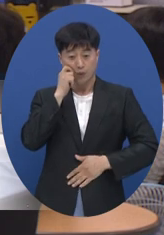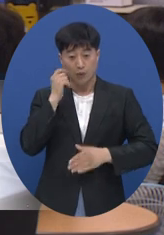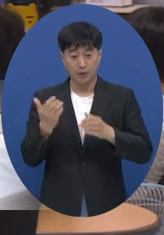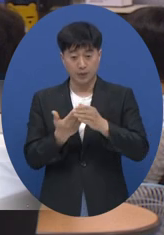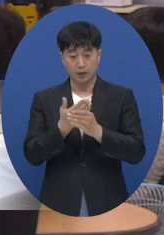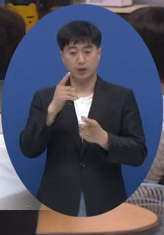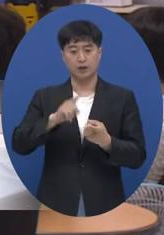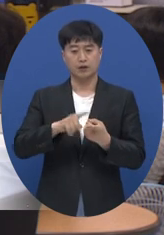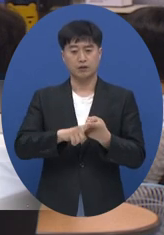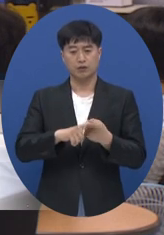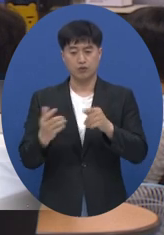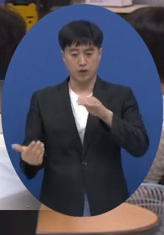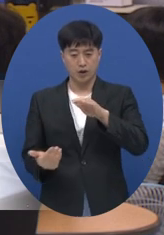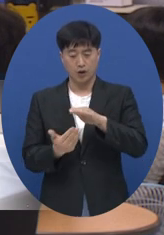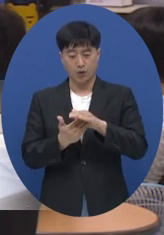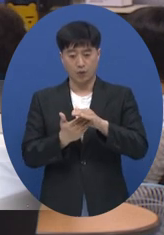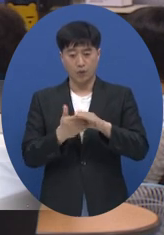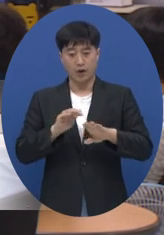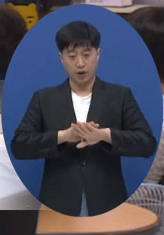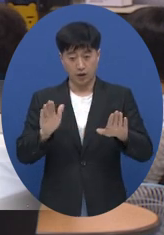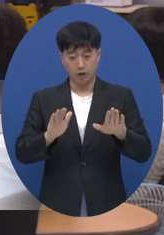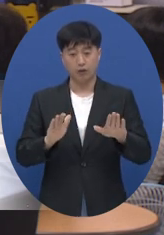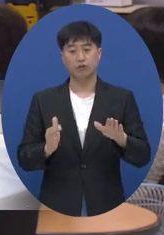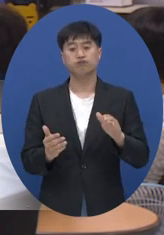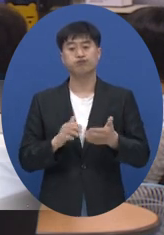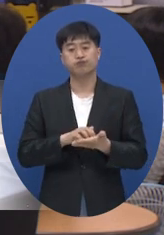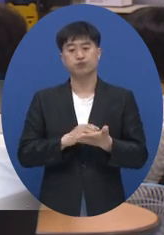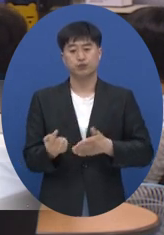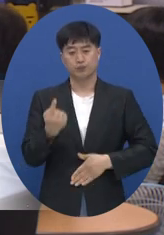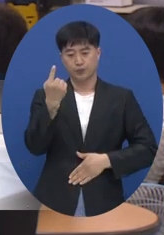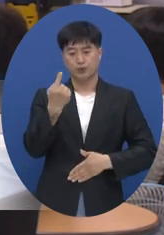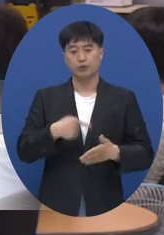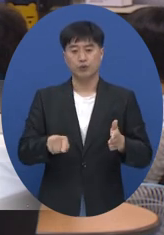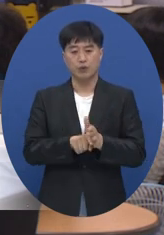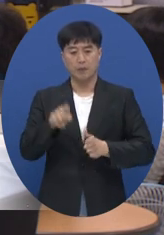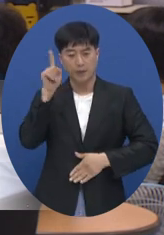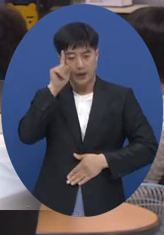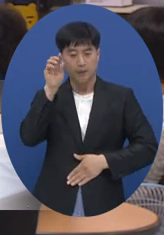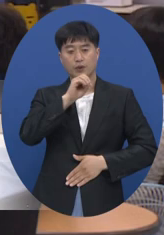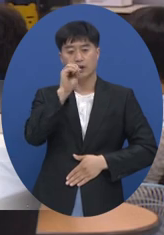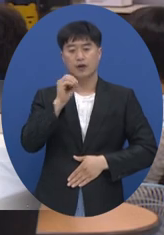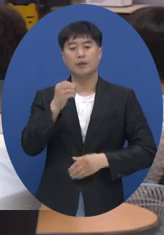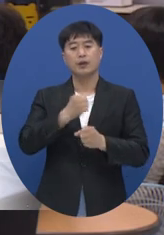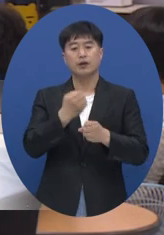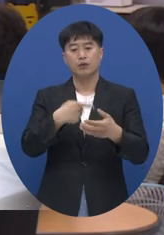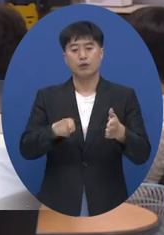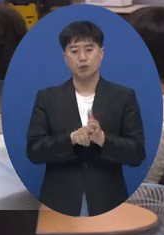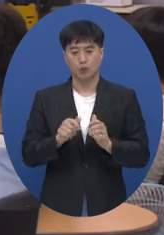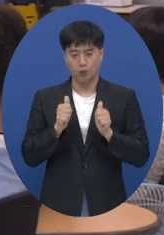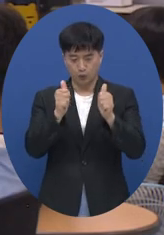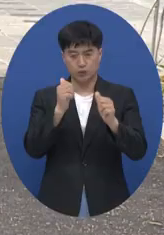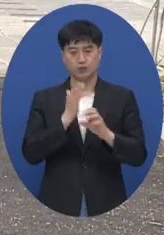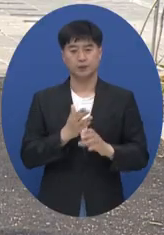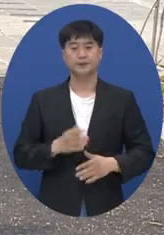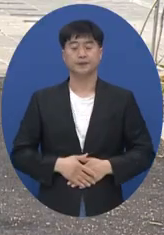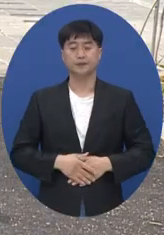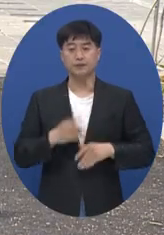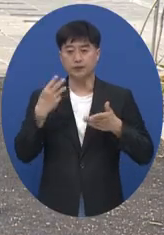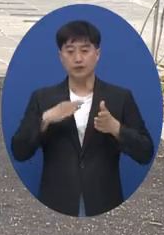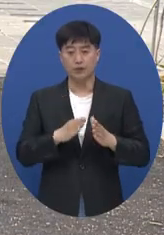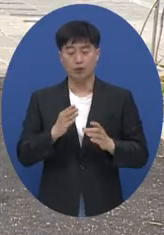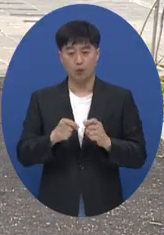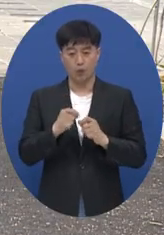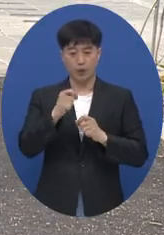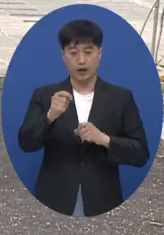나오는거 에 대해서 최대한 완료를 높일 수 있도록 100% 를 만들 수 있도록 최선을 다하고자 합니다